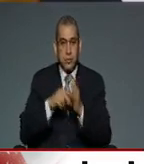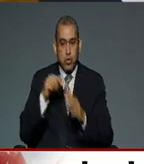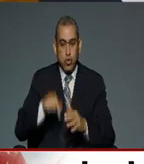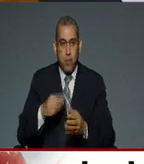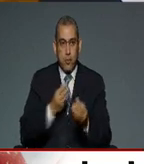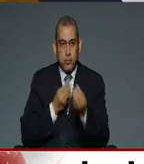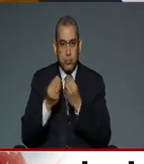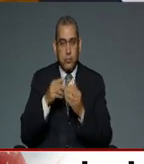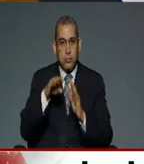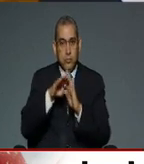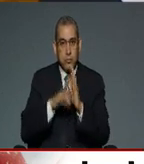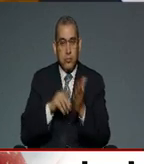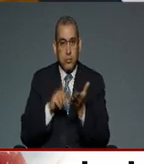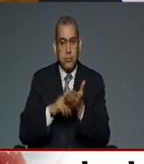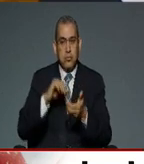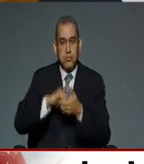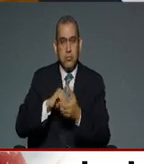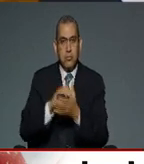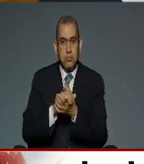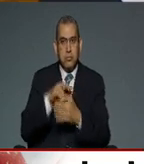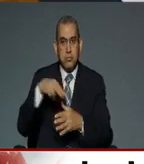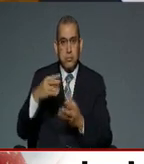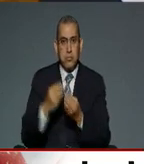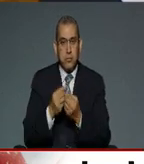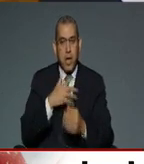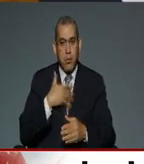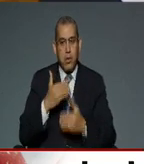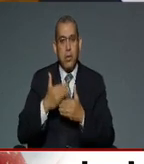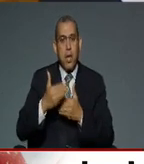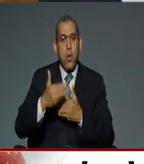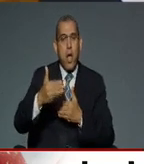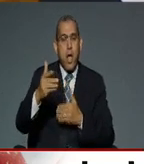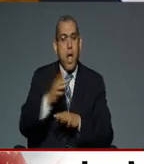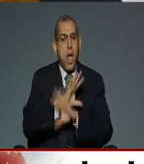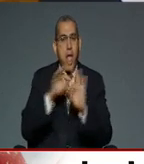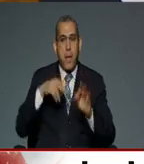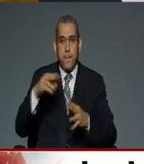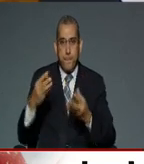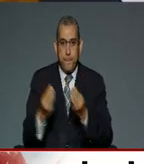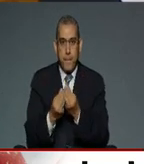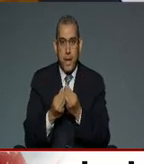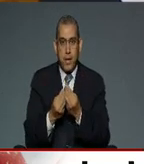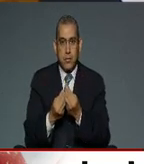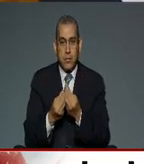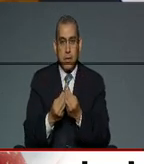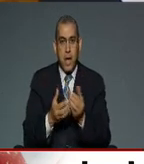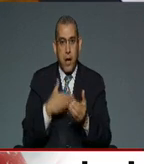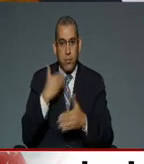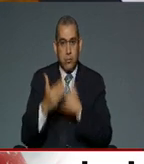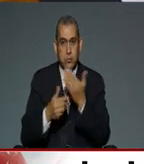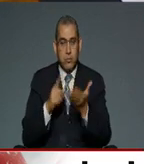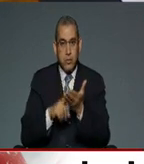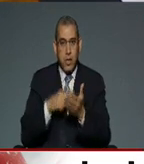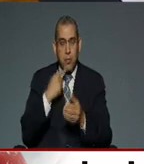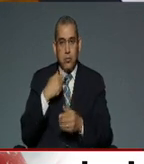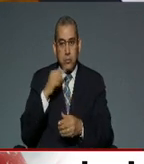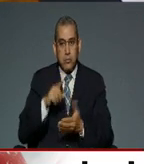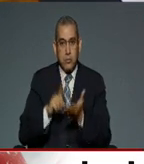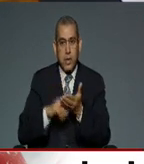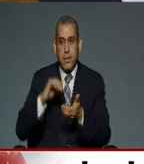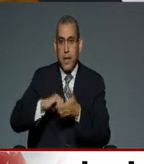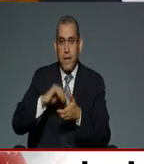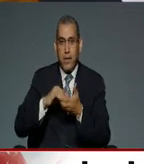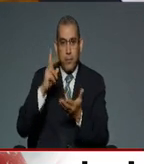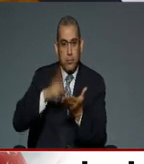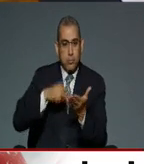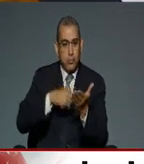الالتزام بتعزيز العلاقات طويله الامد في جميع المجالات وذلك من خلال تفعيل الاتفاقيات التي